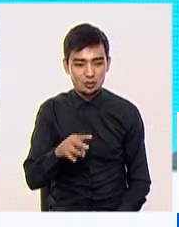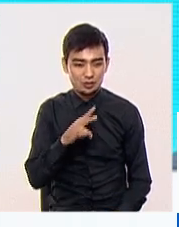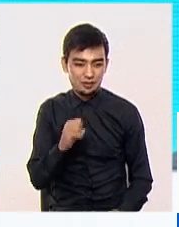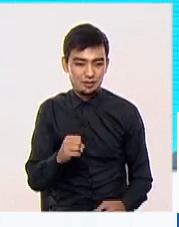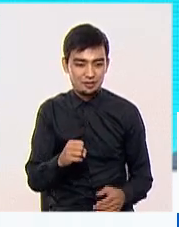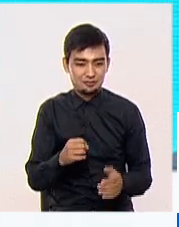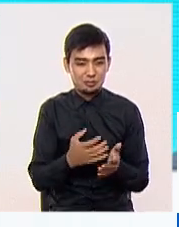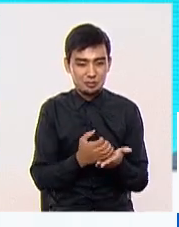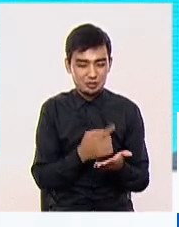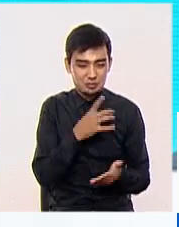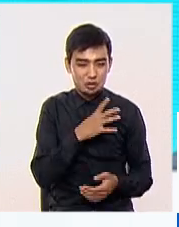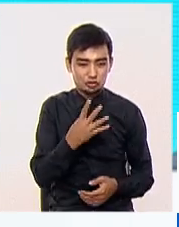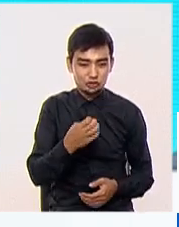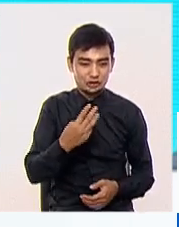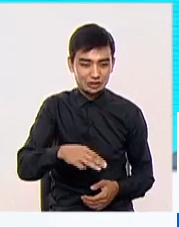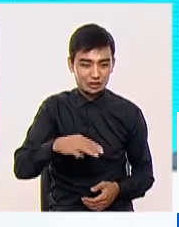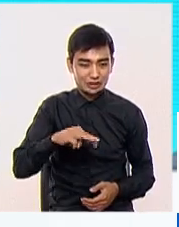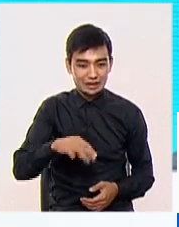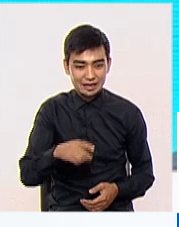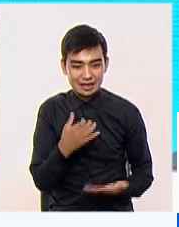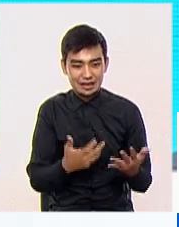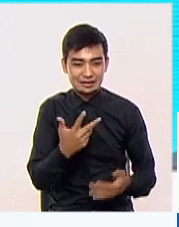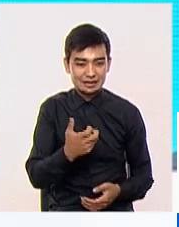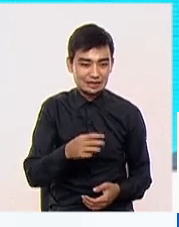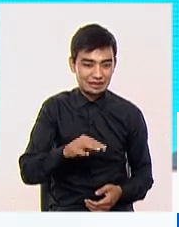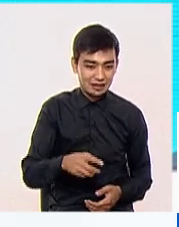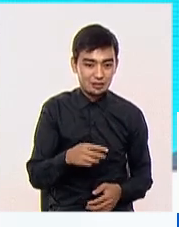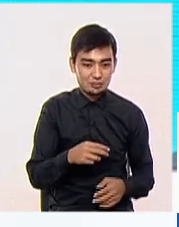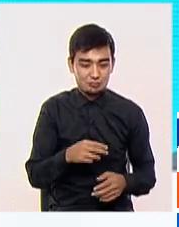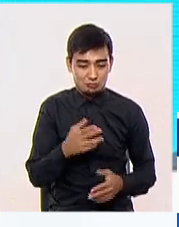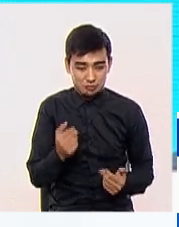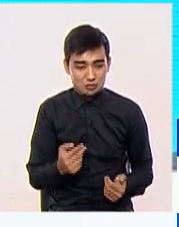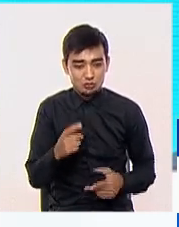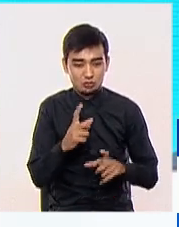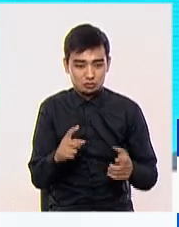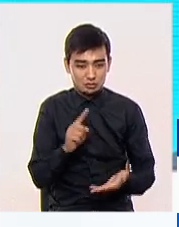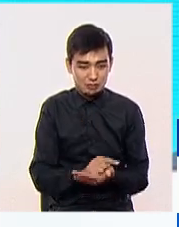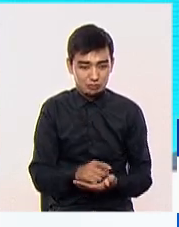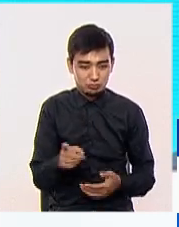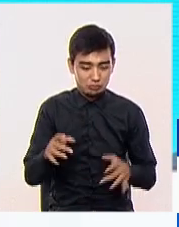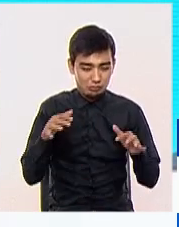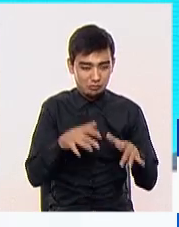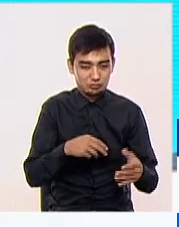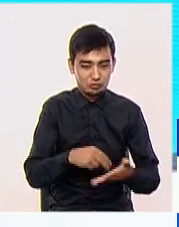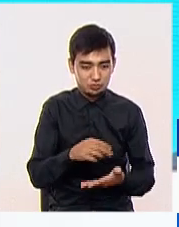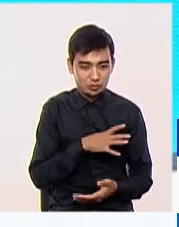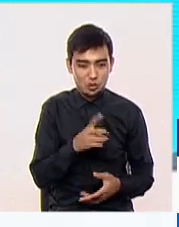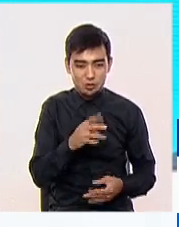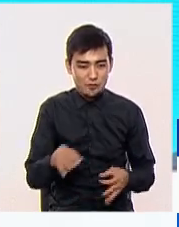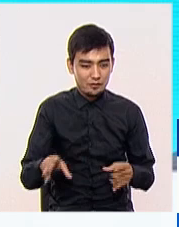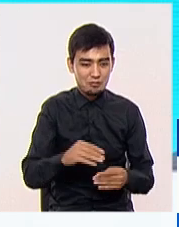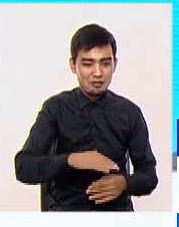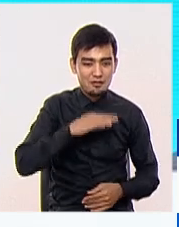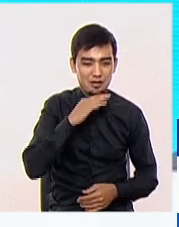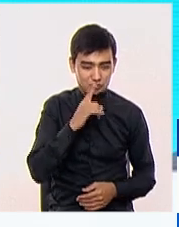выбрасывается по цене 430 тенге или 300 тенге, конечно же, это и не обеспечит основную часть, и